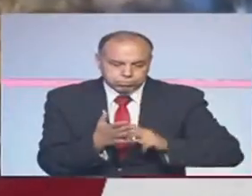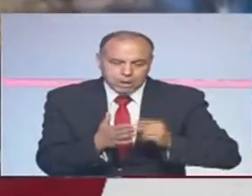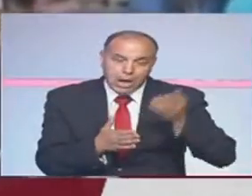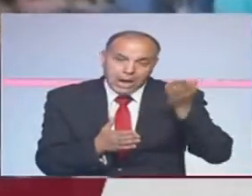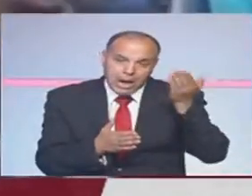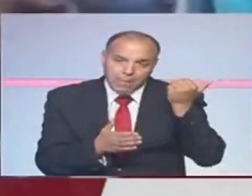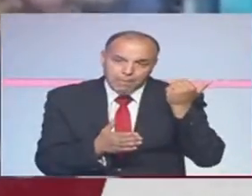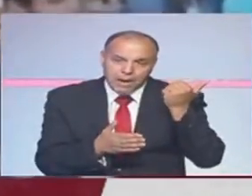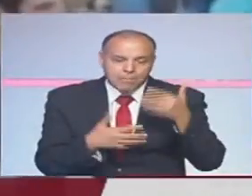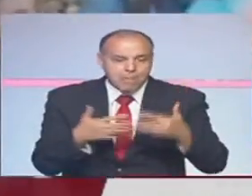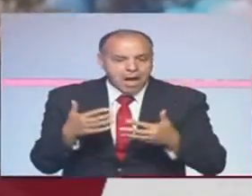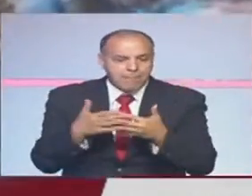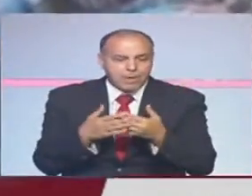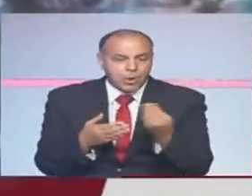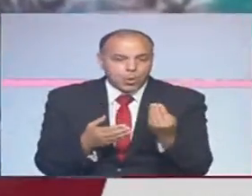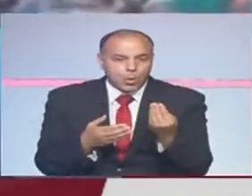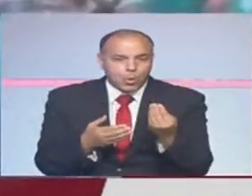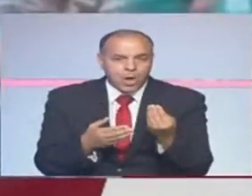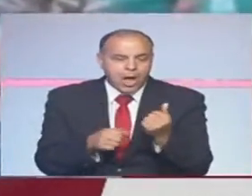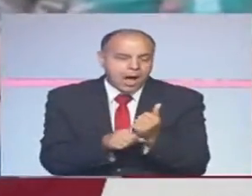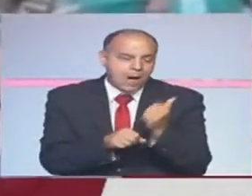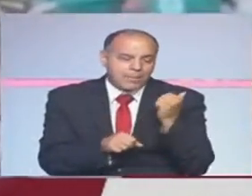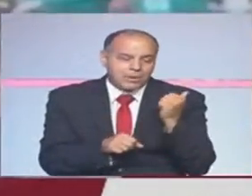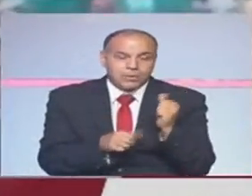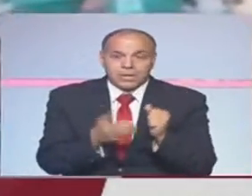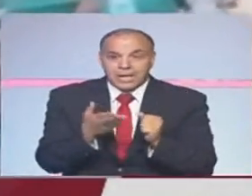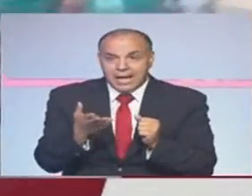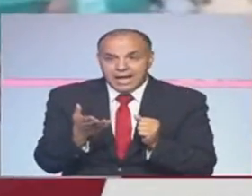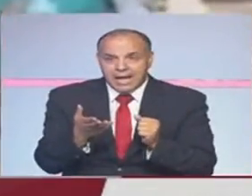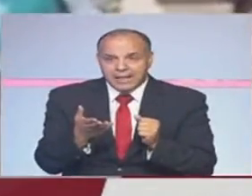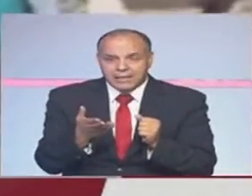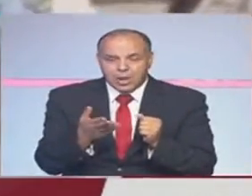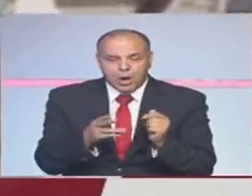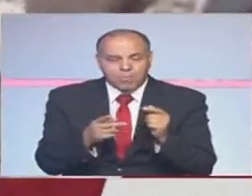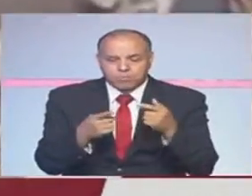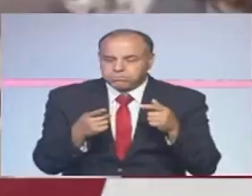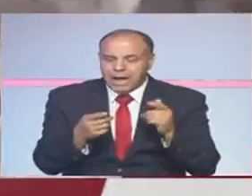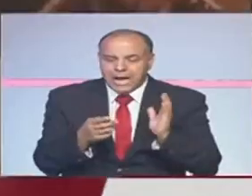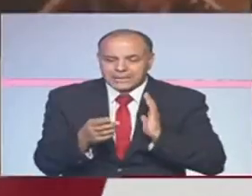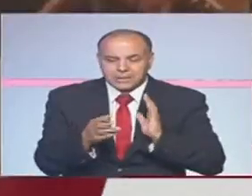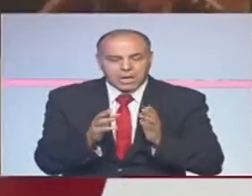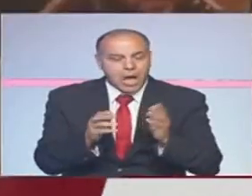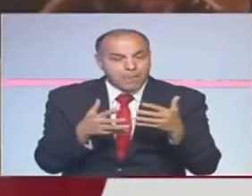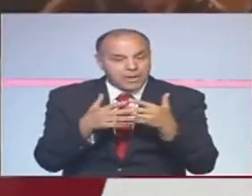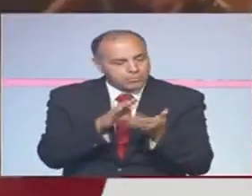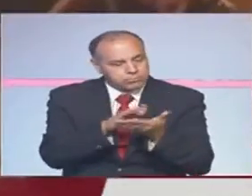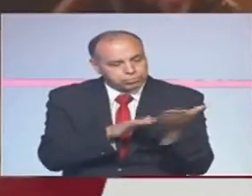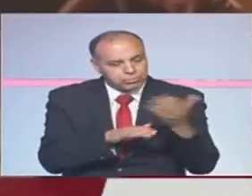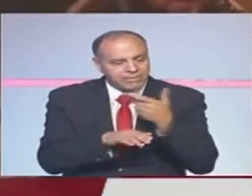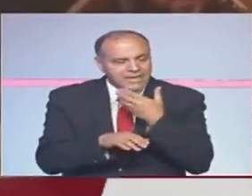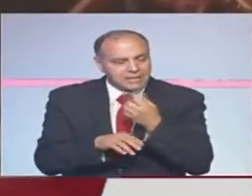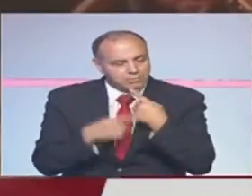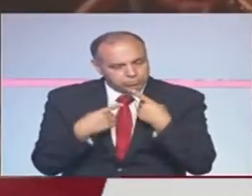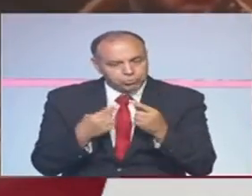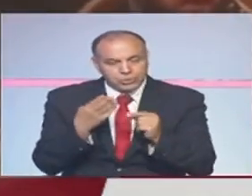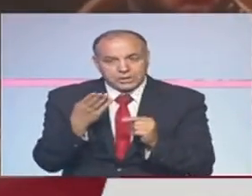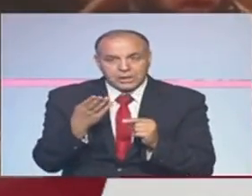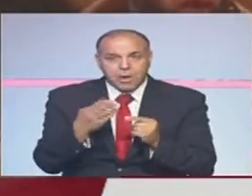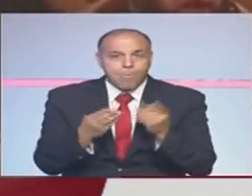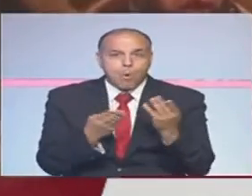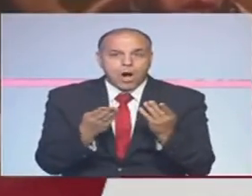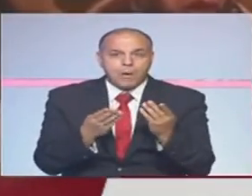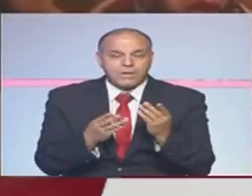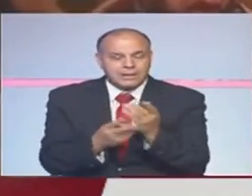ابرمته مع الولايات المتحده العام الماضي والذي يقضي بانهاء الوجود العسكري الامريكي في افغانستان مقابل